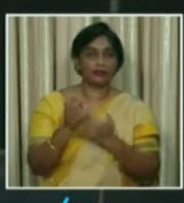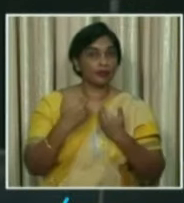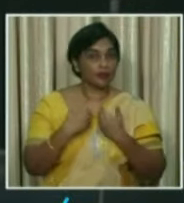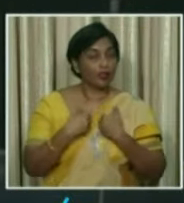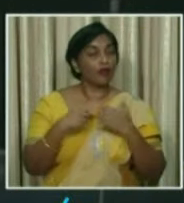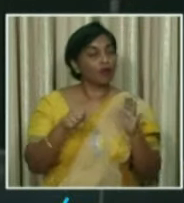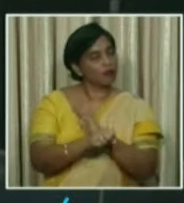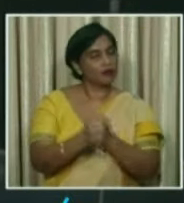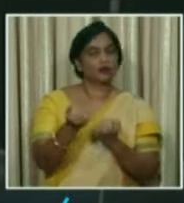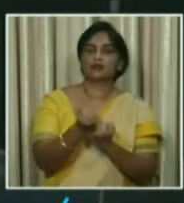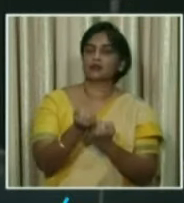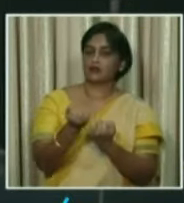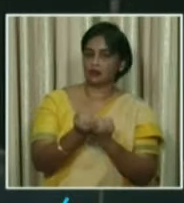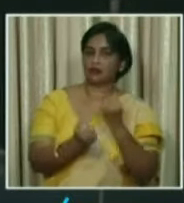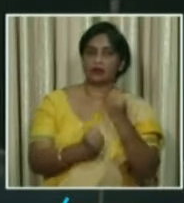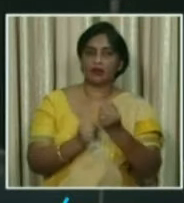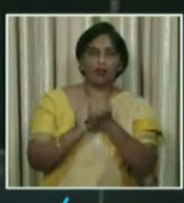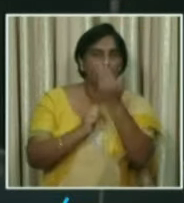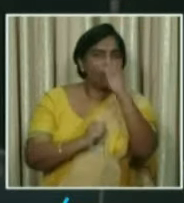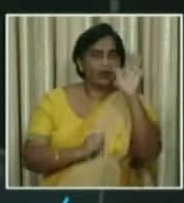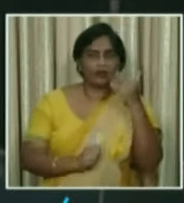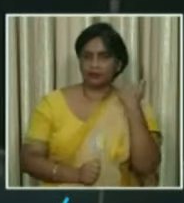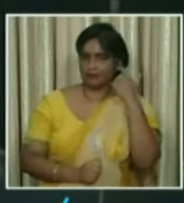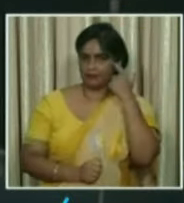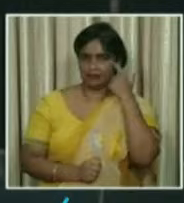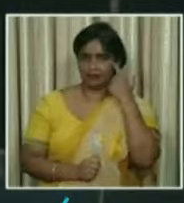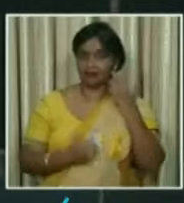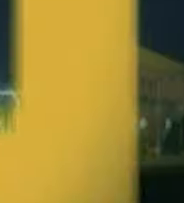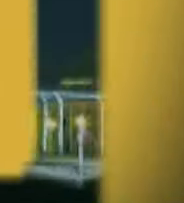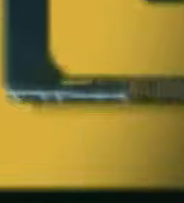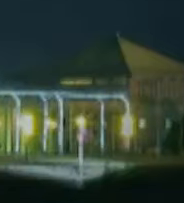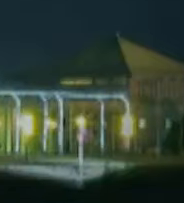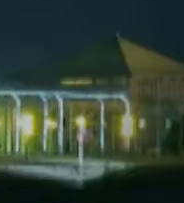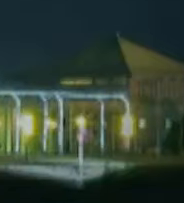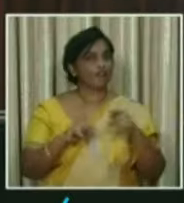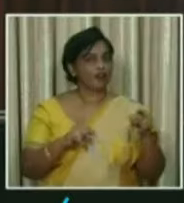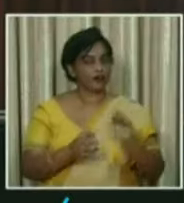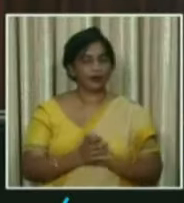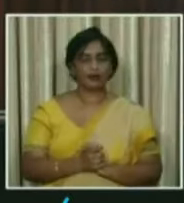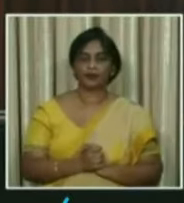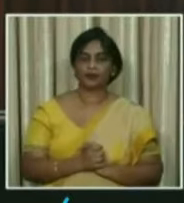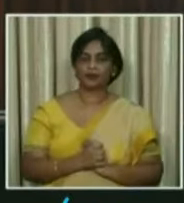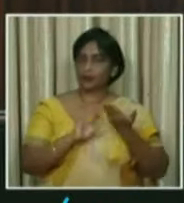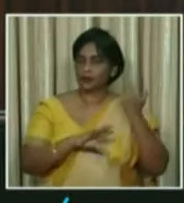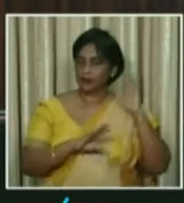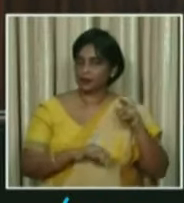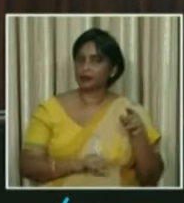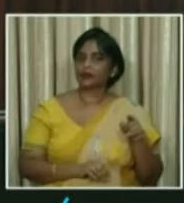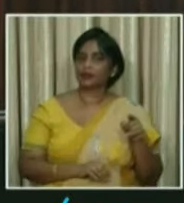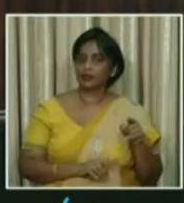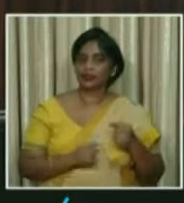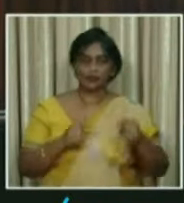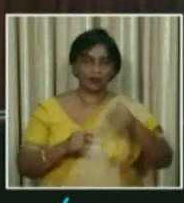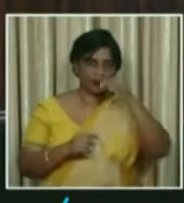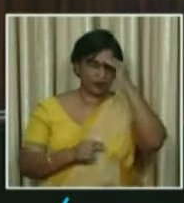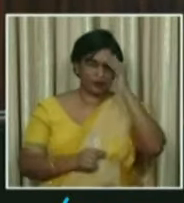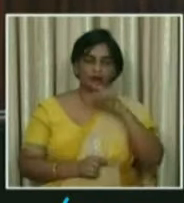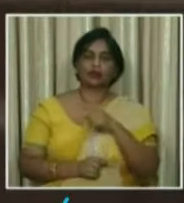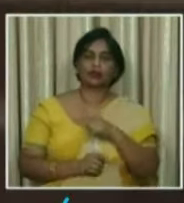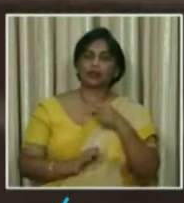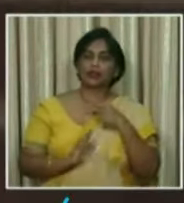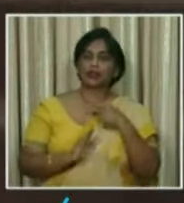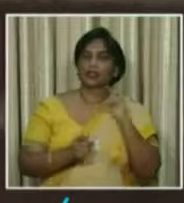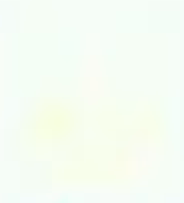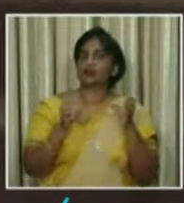සම්පූර්ණ සහයෝගය තියෙනවා. මේ එහෙම පැන්නීමේ අදහසක් මන්ද මම නම් දන්නේ නැහැ. පසුගිය දවසකද පක්ෂනායකතුමා විසින් ශ්‍රී ලංකා